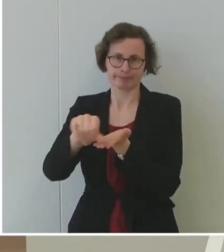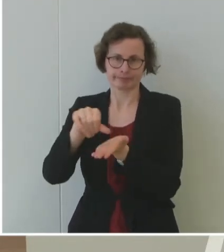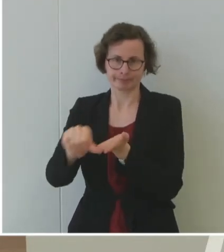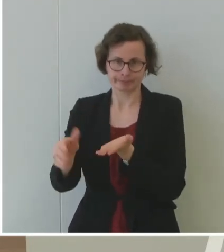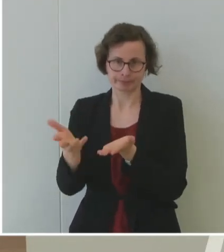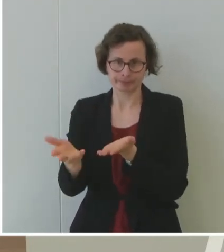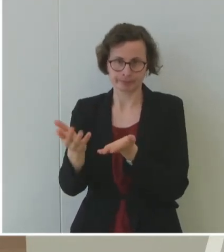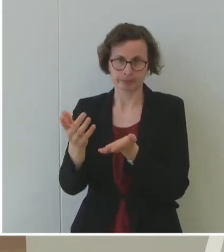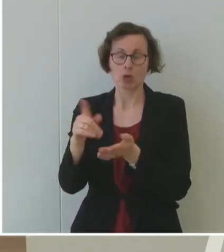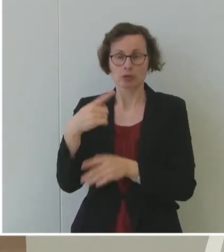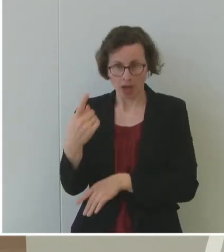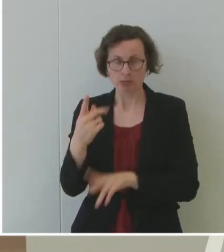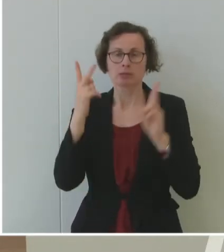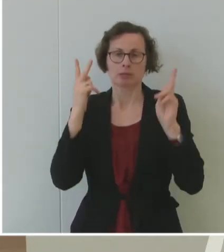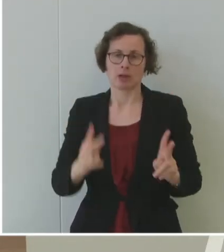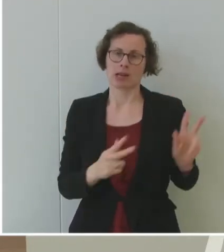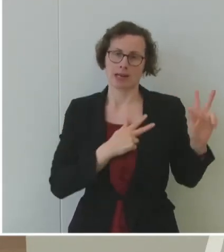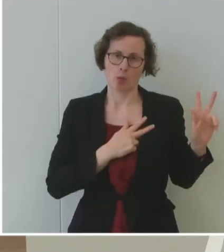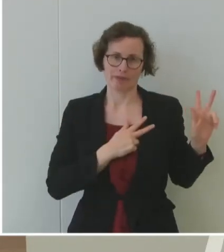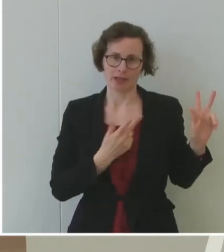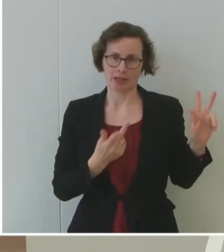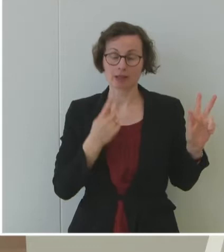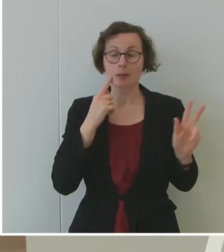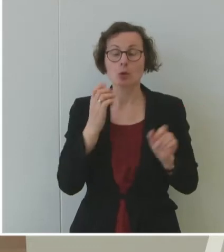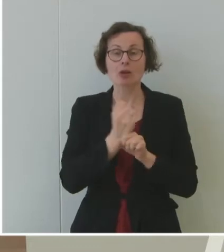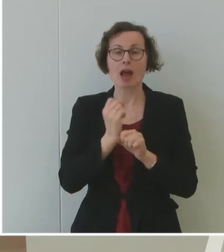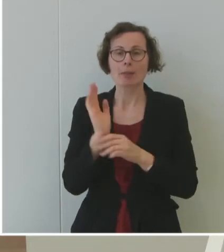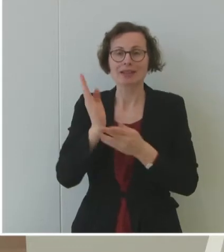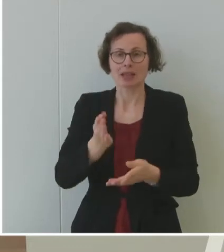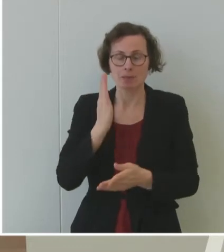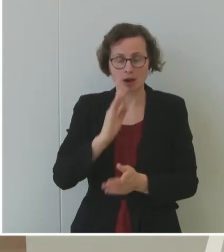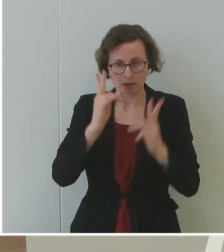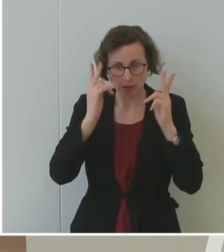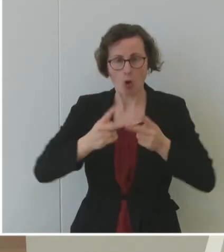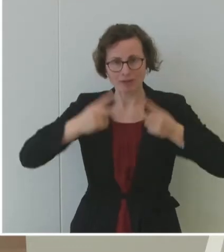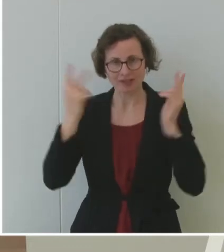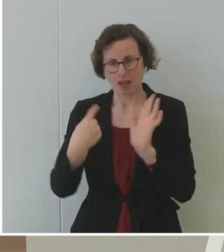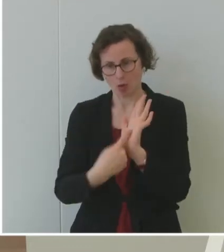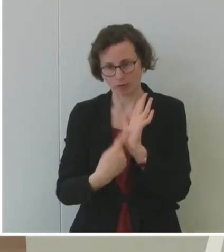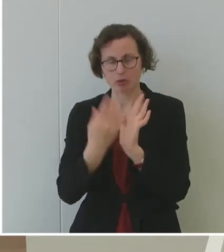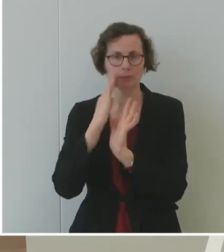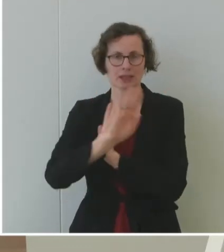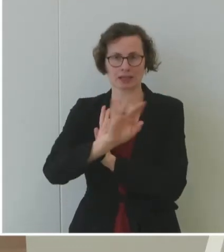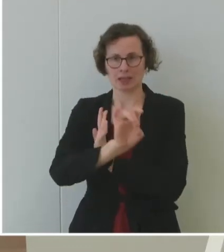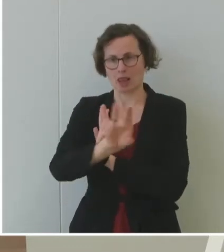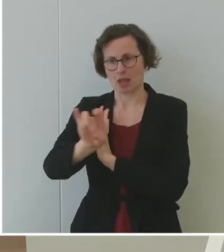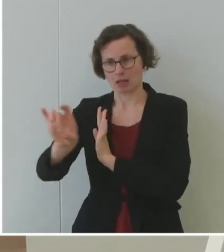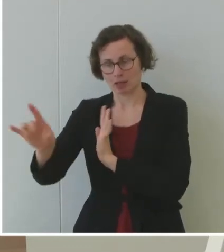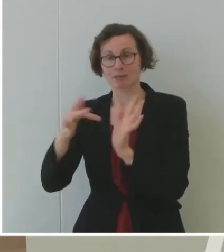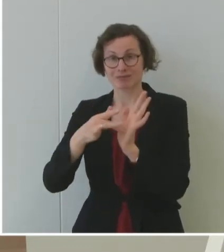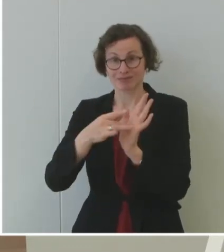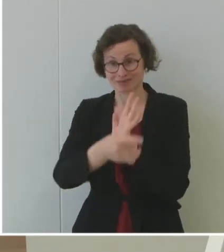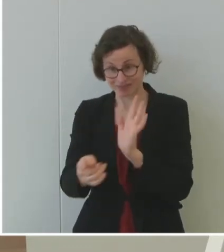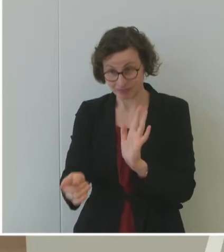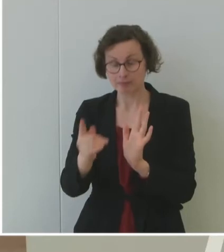Und dann wäre es auch umso glaubwürdiger, wenn Sie zu Recht die Arbeitgeber auffordern, keinen Menschen zu entlassen. Denn Sie alle stehen sinnbildlich für